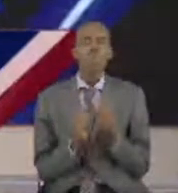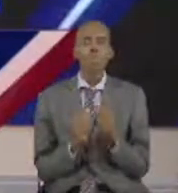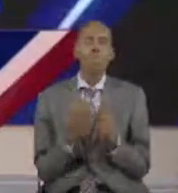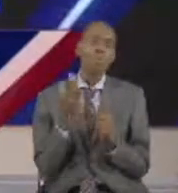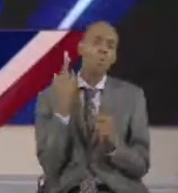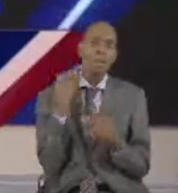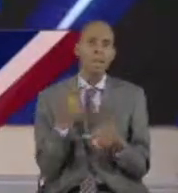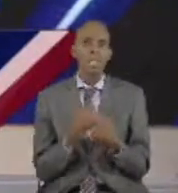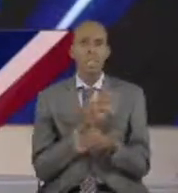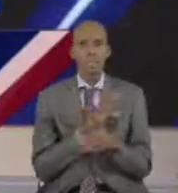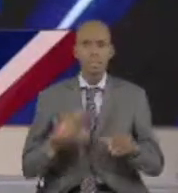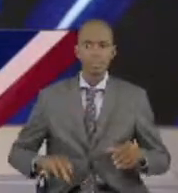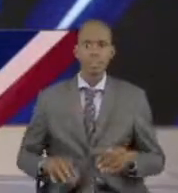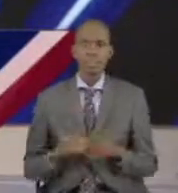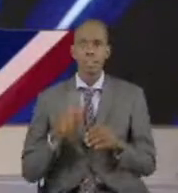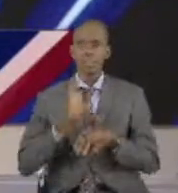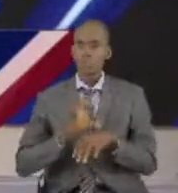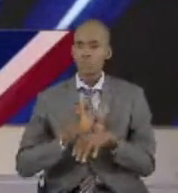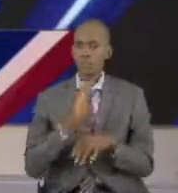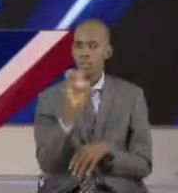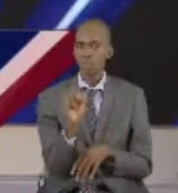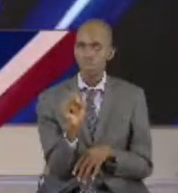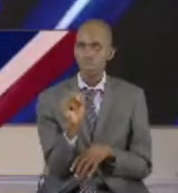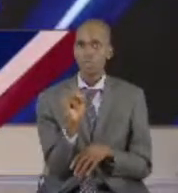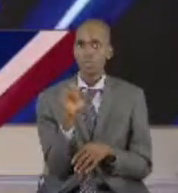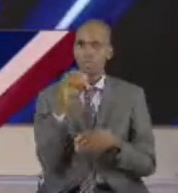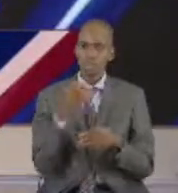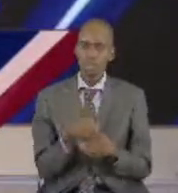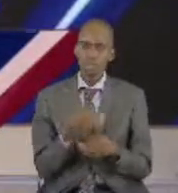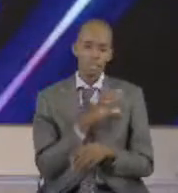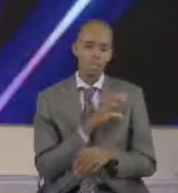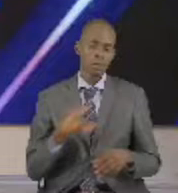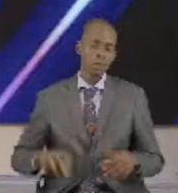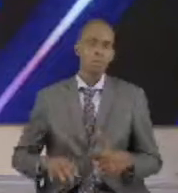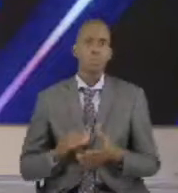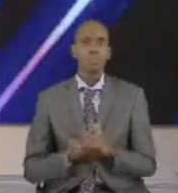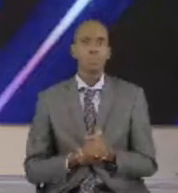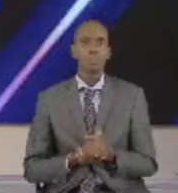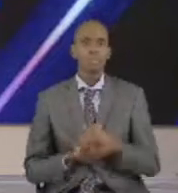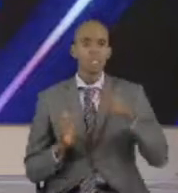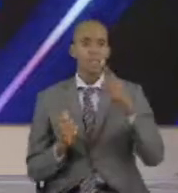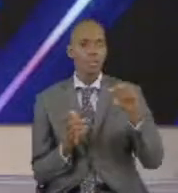Galates chapitre 1, verset 21. Et j'allais ensuite dans les contrées, les églises qui étaient en Christ.